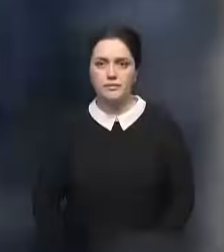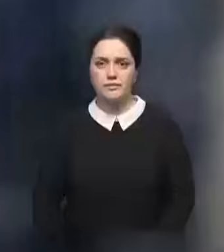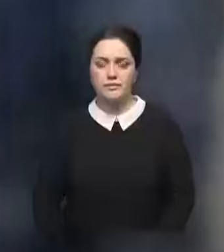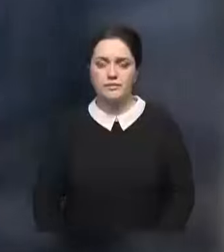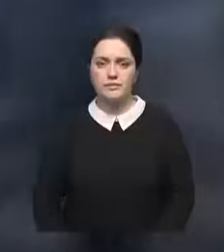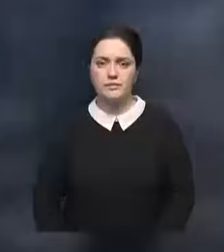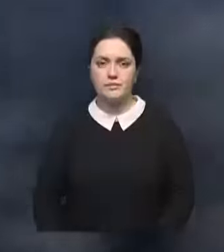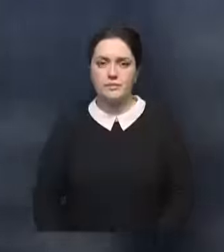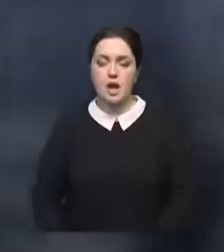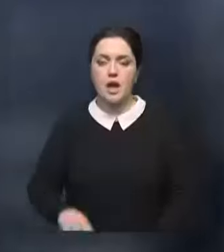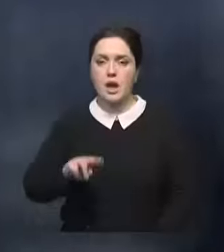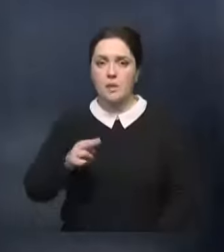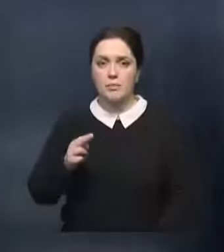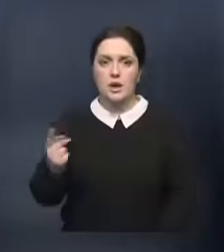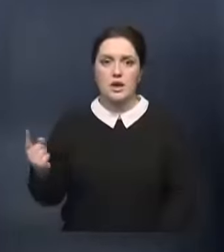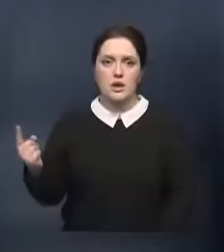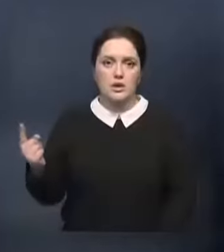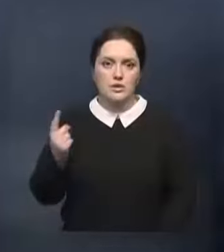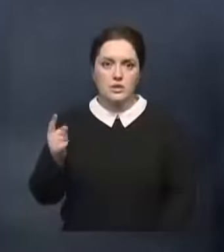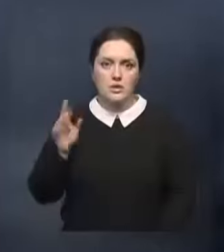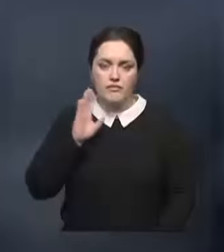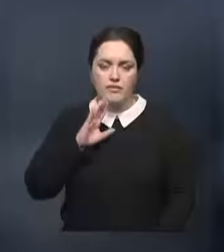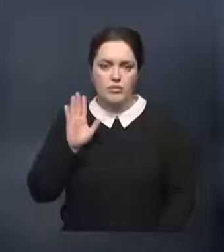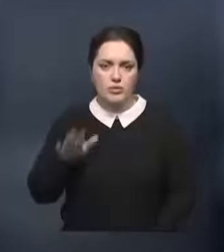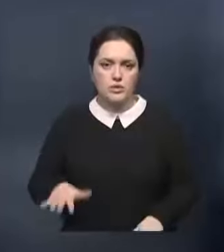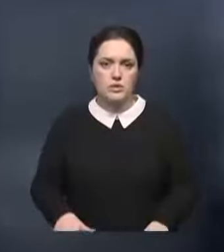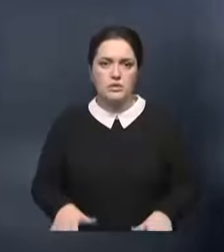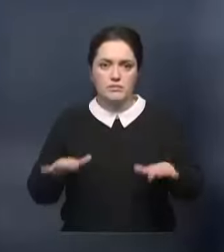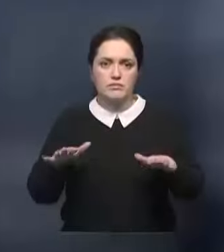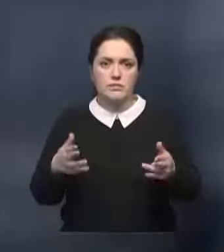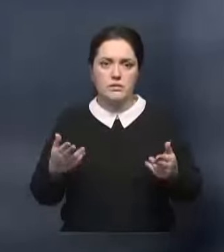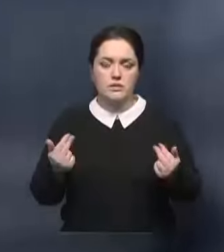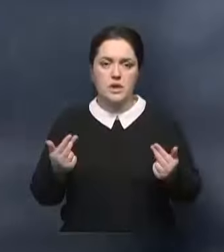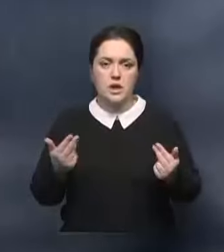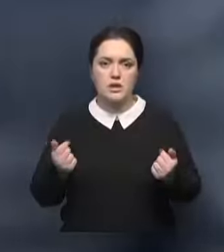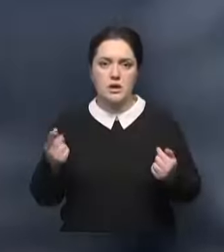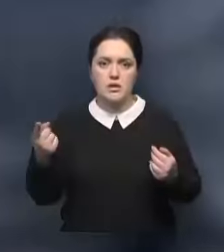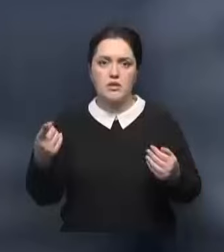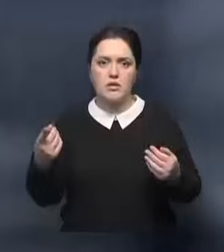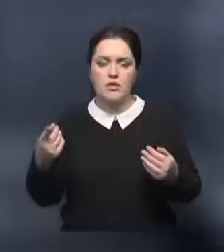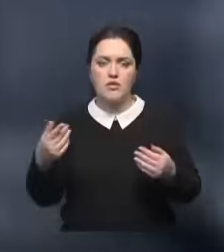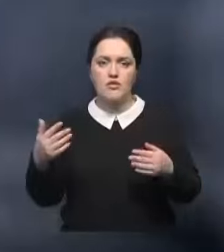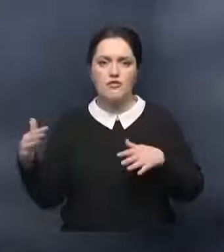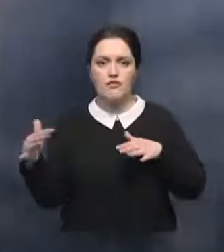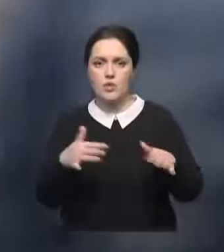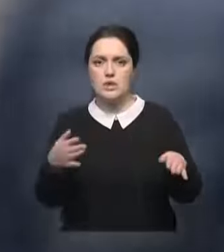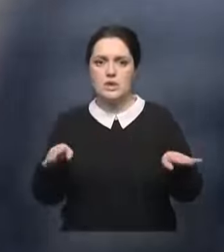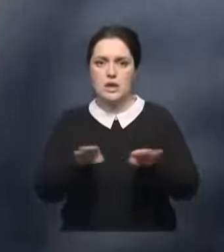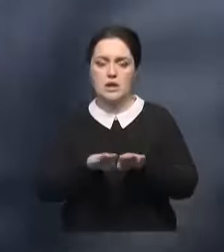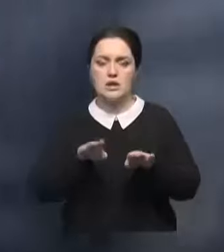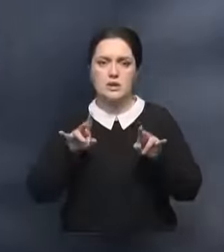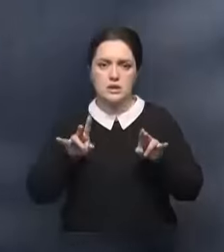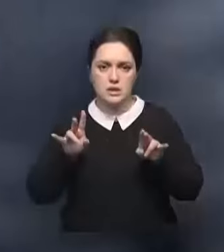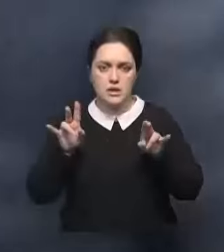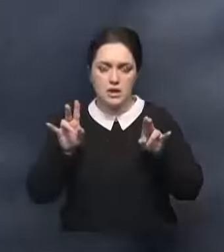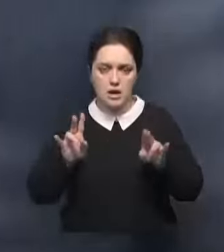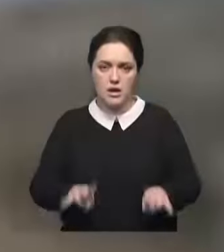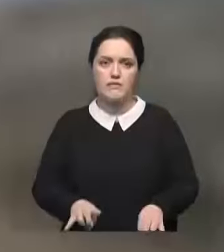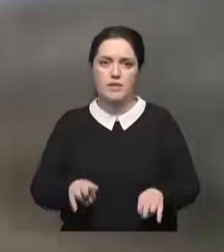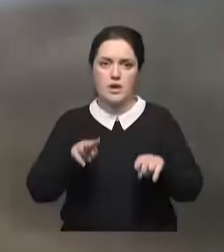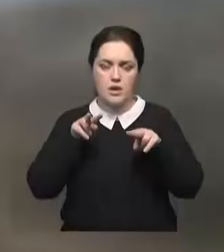В пятницу ожидаем. В пятницу, наверное, уже вода придет. Вход закрываете и здесь остаемся.